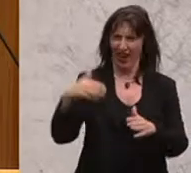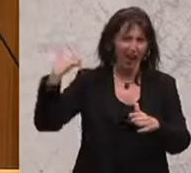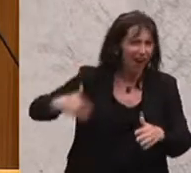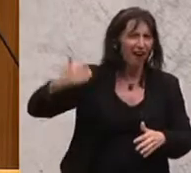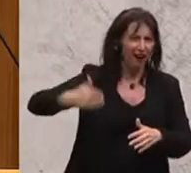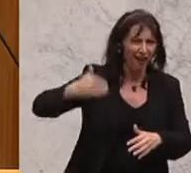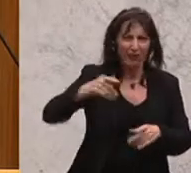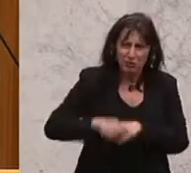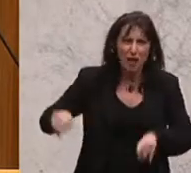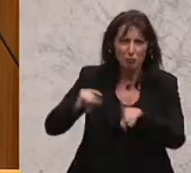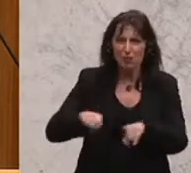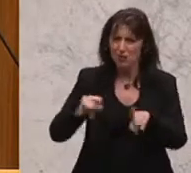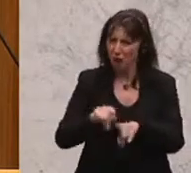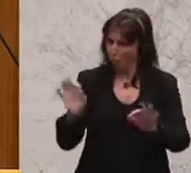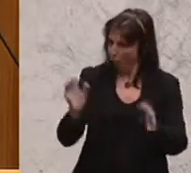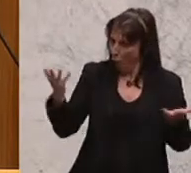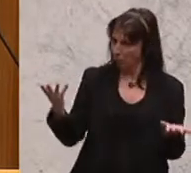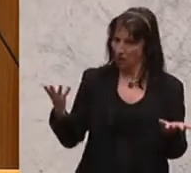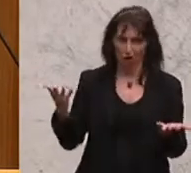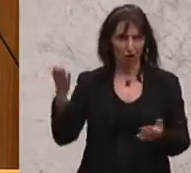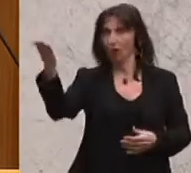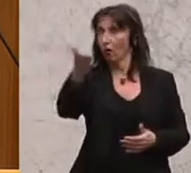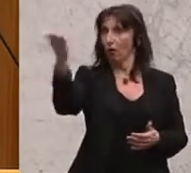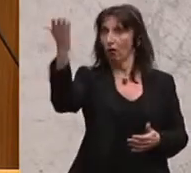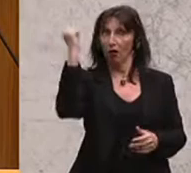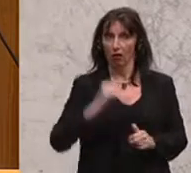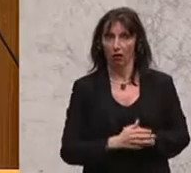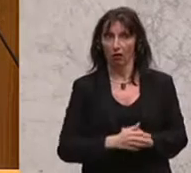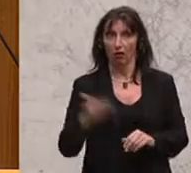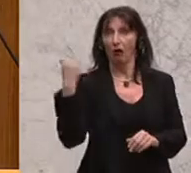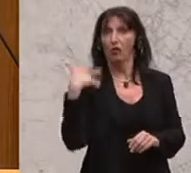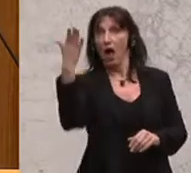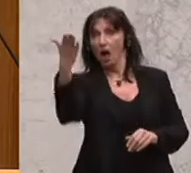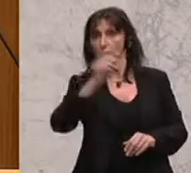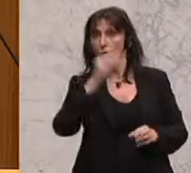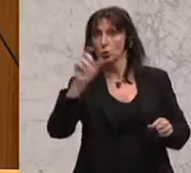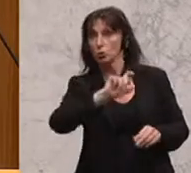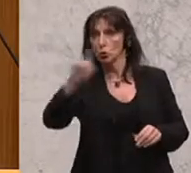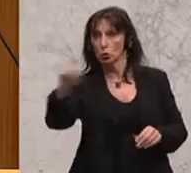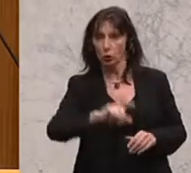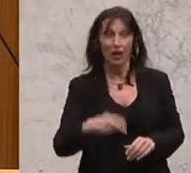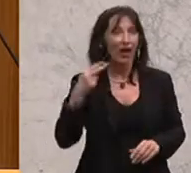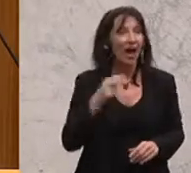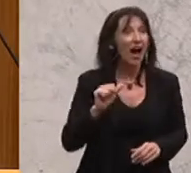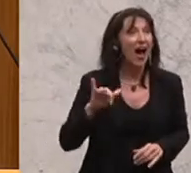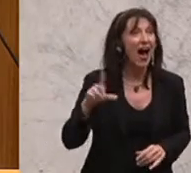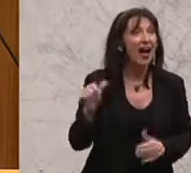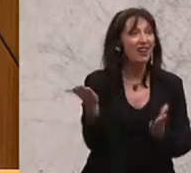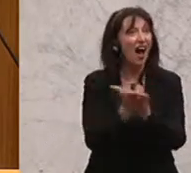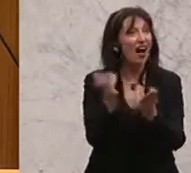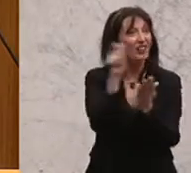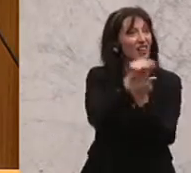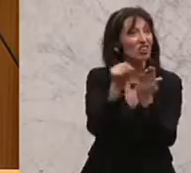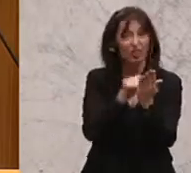Oder was wollen Sie denn erklären, wer das war? Wollen Sie jetzt, schauen wir da, die waren doch immer schuld, die Brandstifter, der Heide hat die Akten geschwärzt. Auf